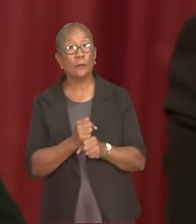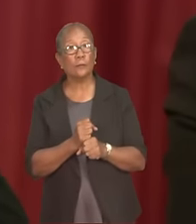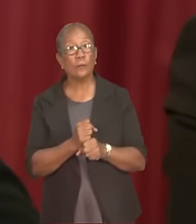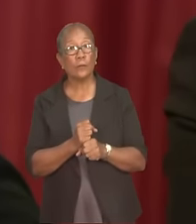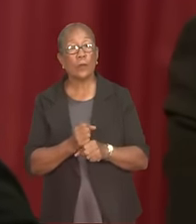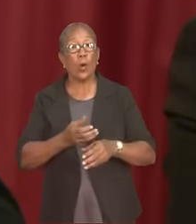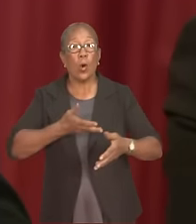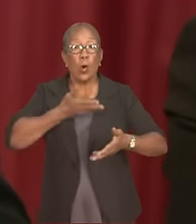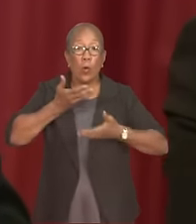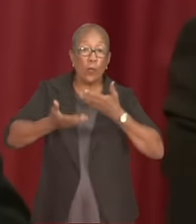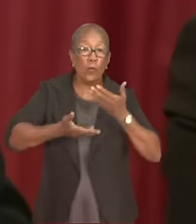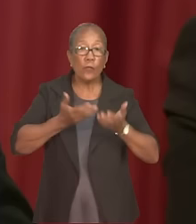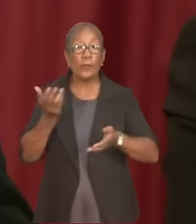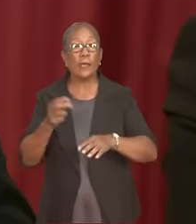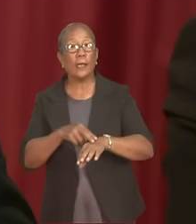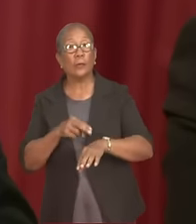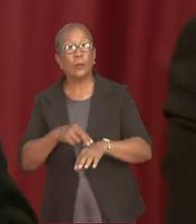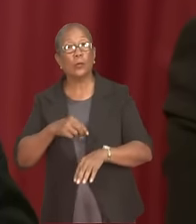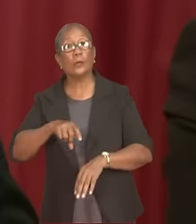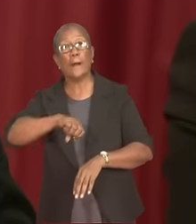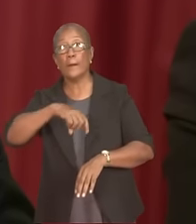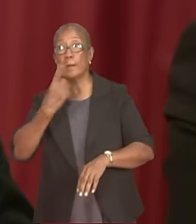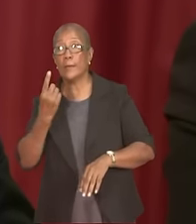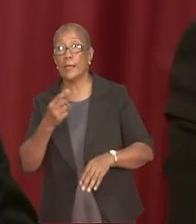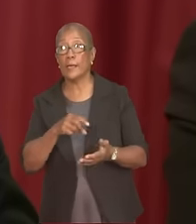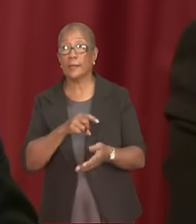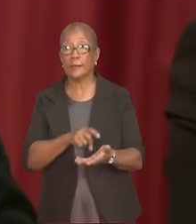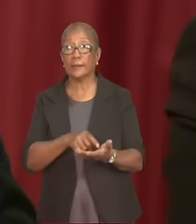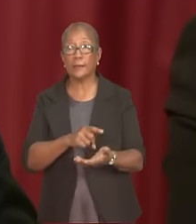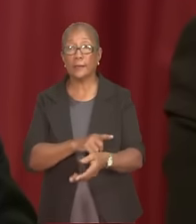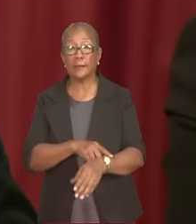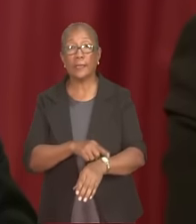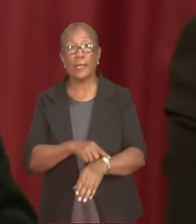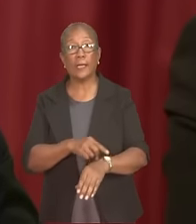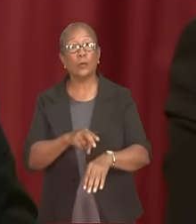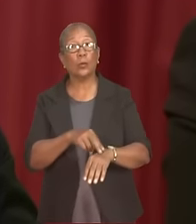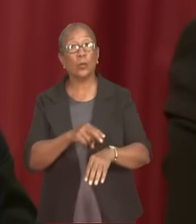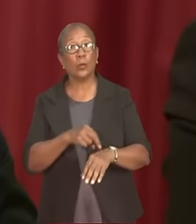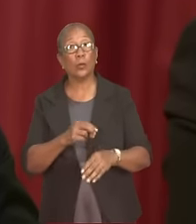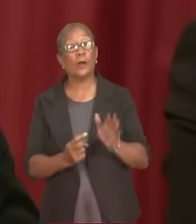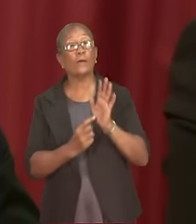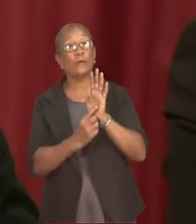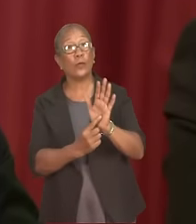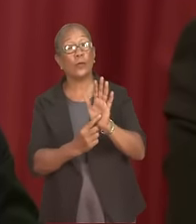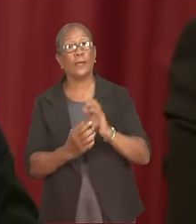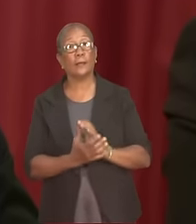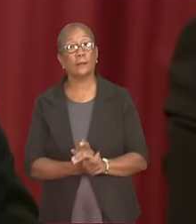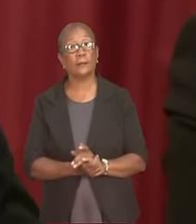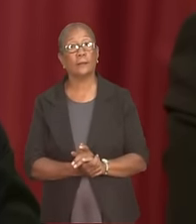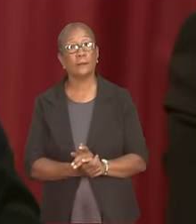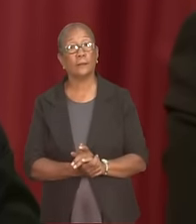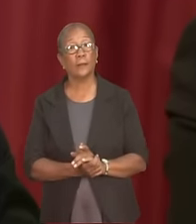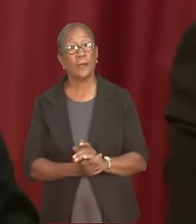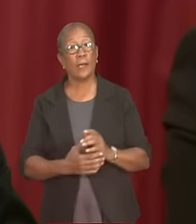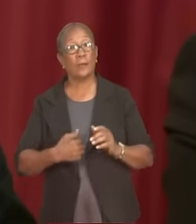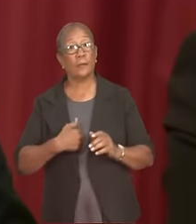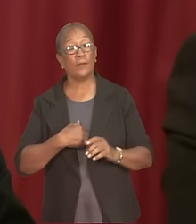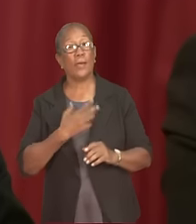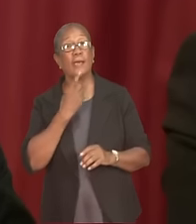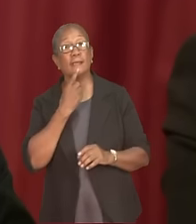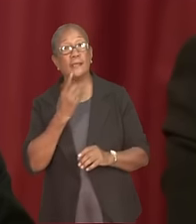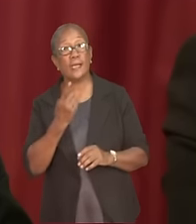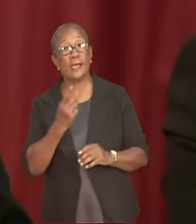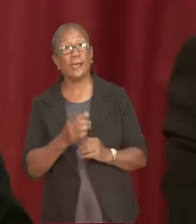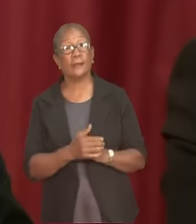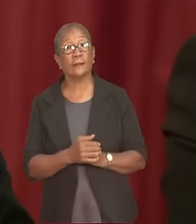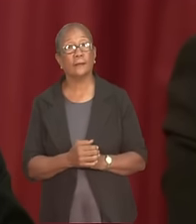overleg nodig, meer tijd nodig. En bijvoorbeeld als je mij zegt van